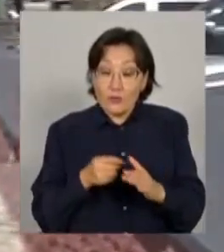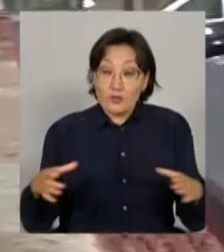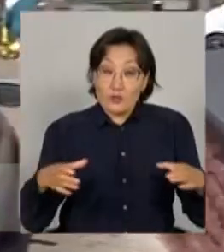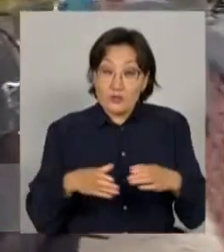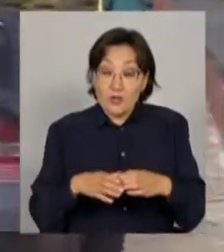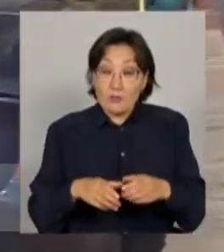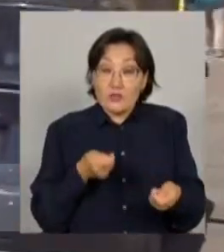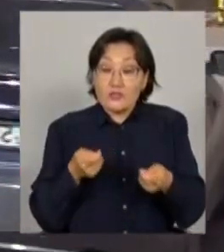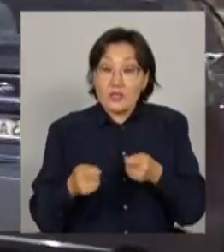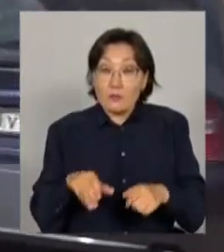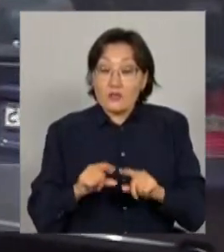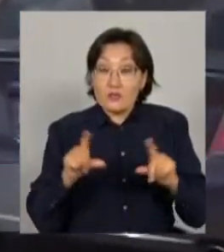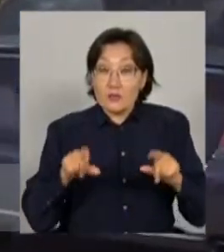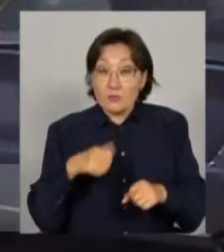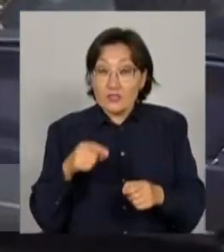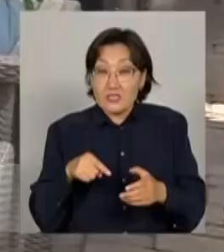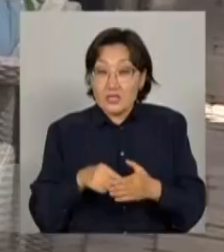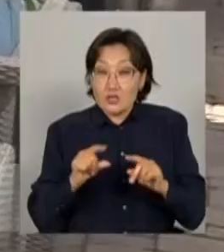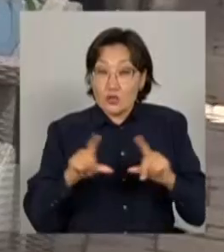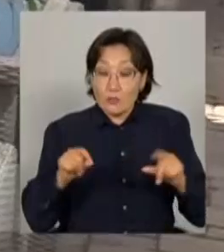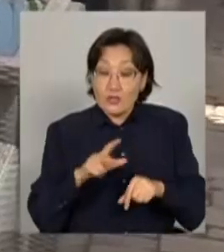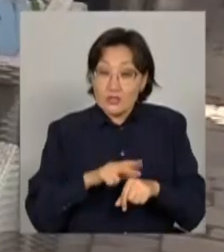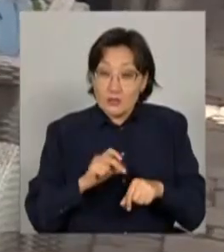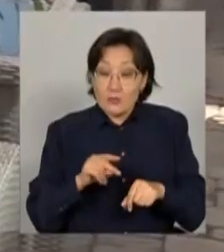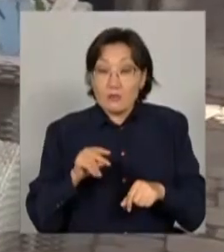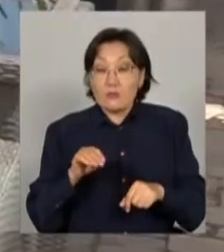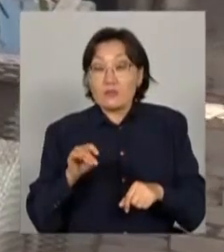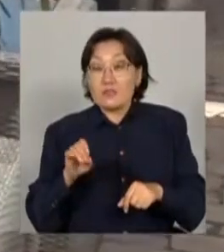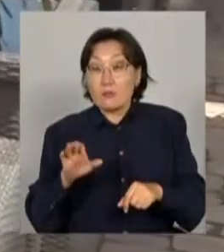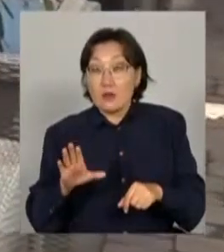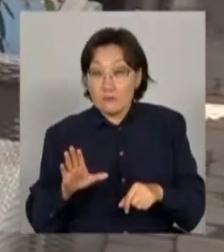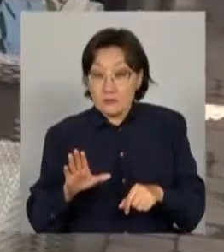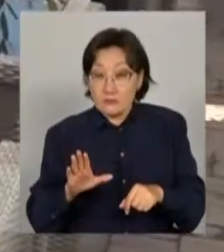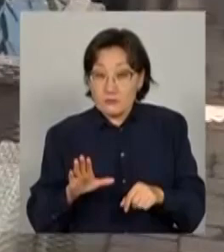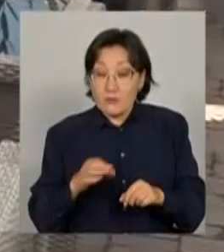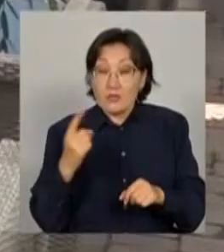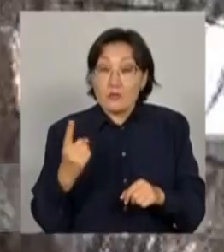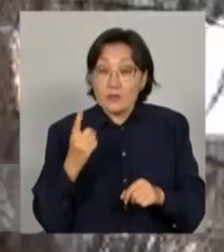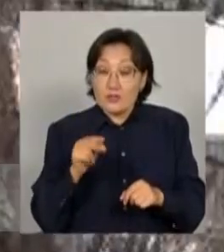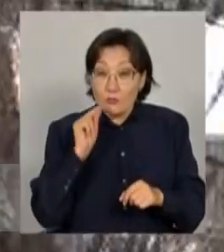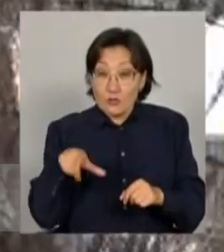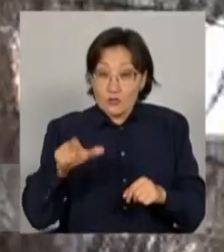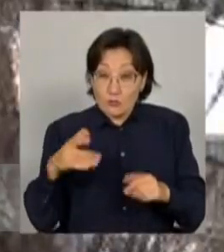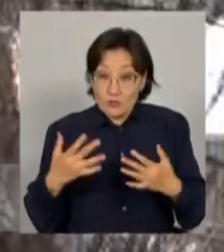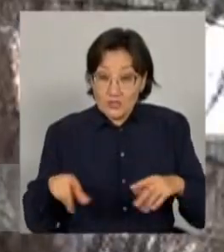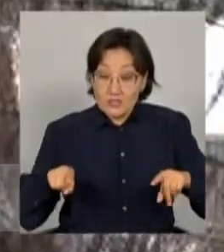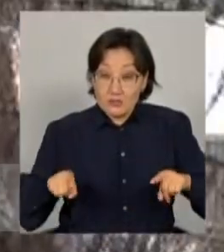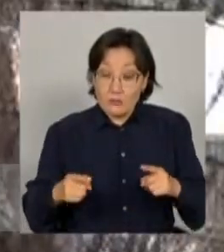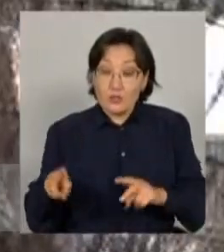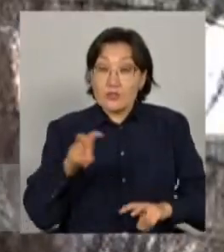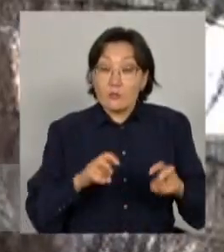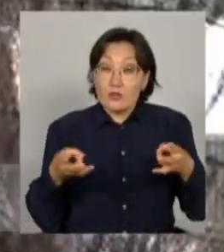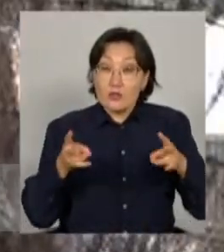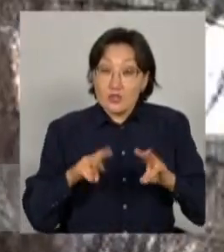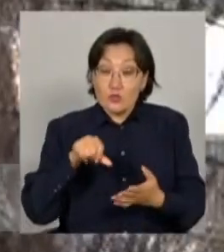группа во главе с начальником городского департамента полиции Арстангани Запаровым. Один из подозреваемых уже задержан. Поиски